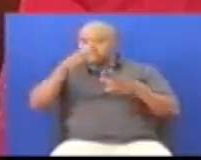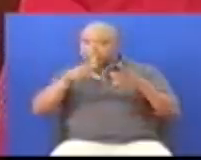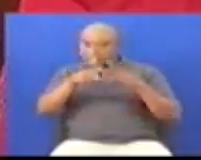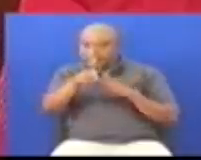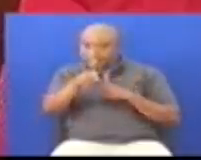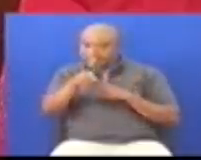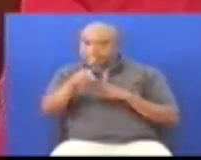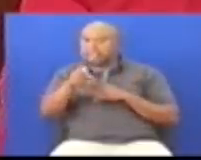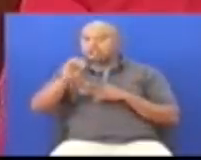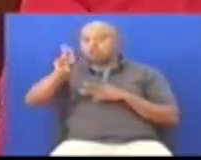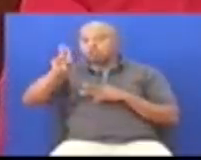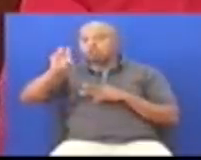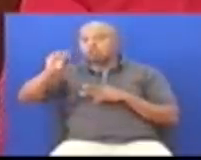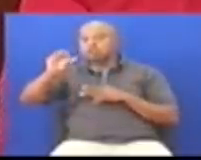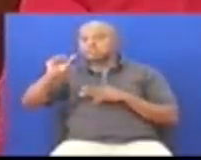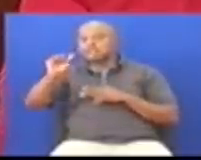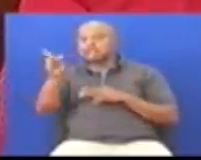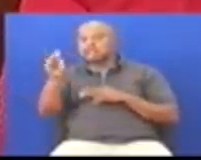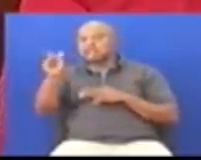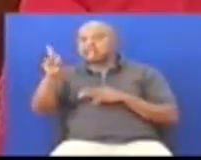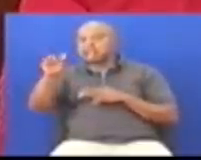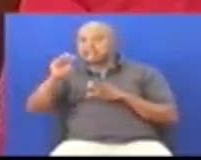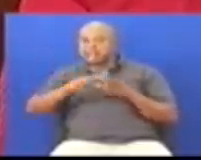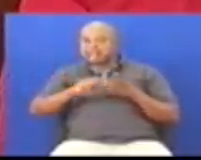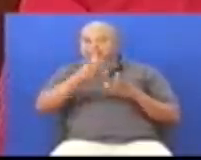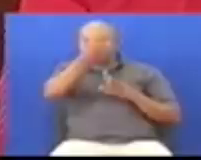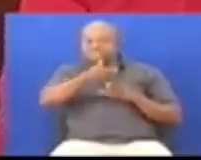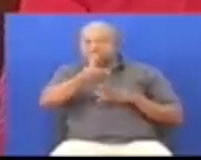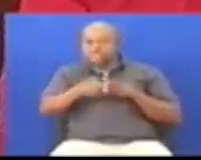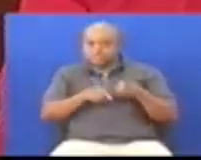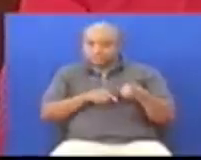kata ya Usagara, kijiji cha